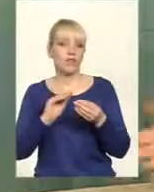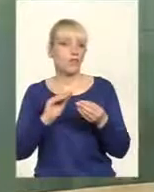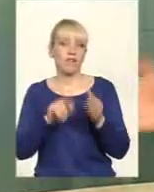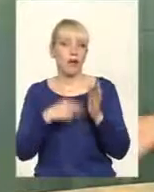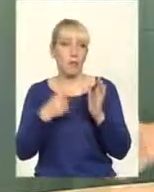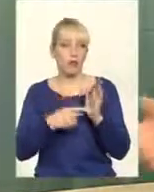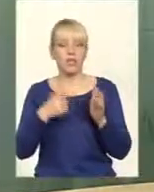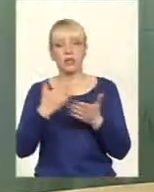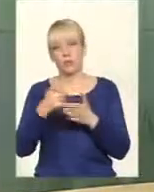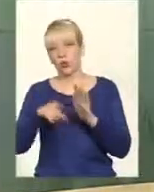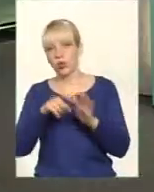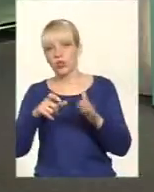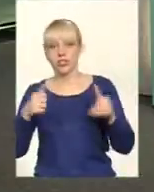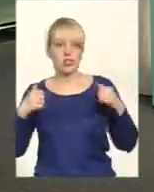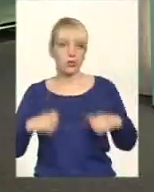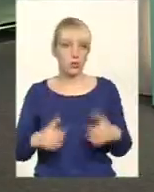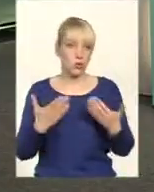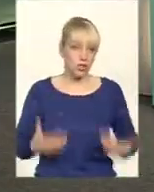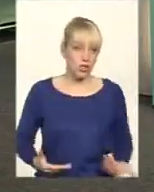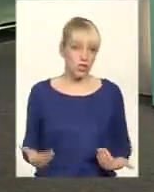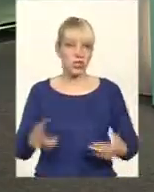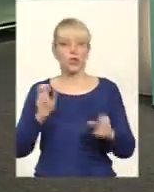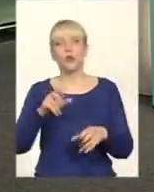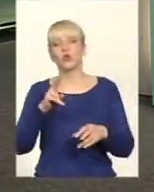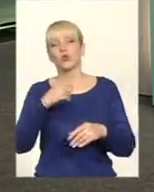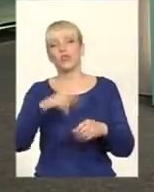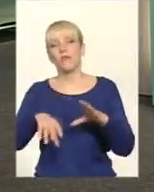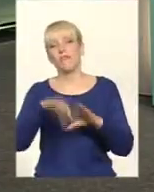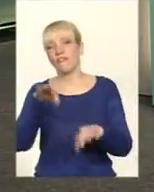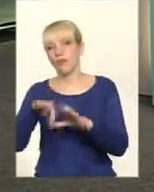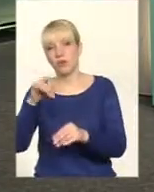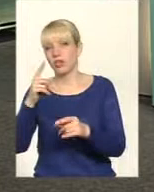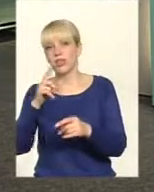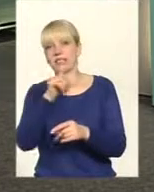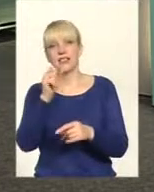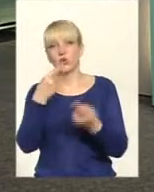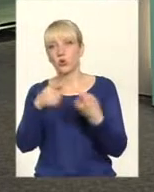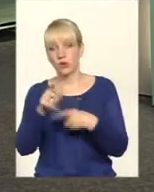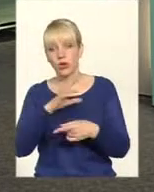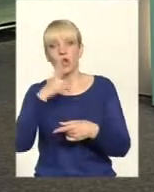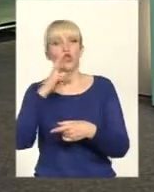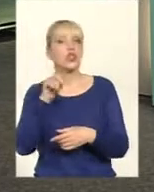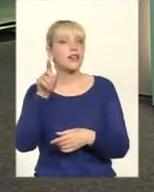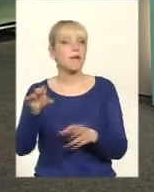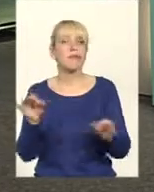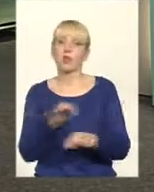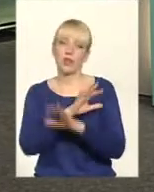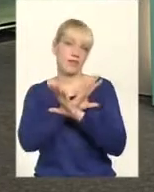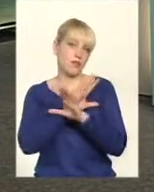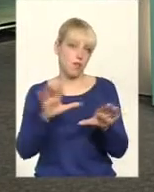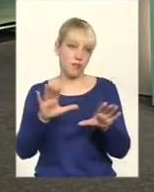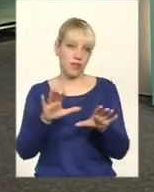спокойно, да, там выбрал, может, голосовал не за того, кого надо, но тем не менее там никогда не было, скажем